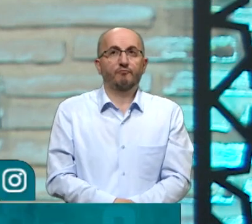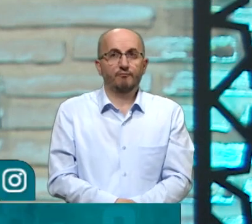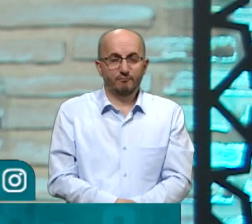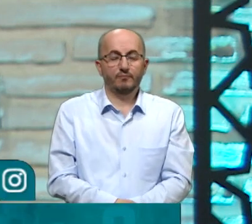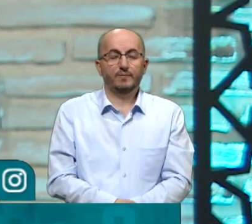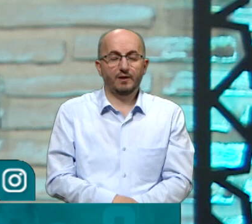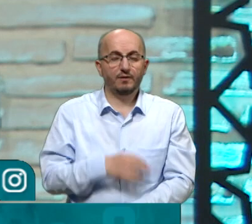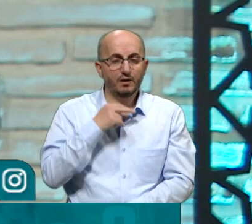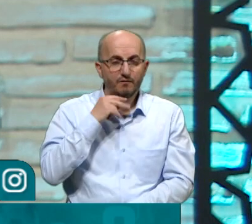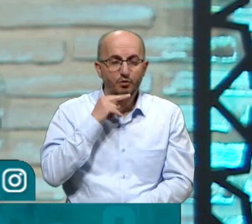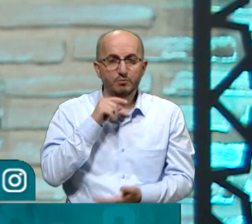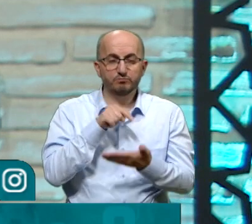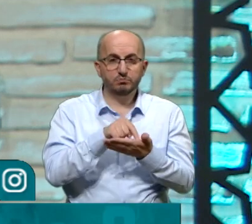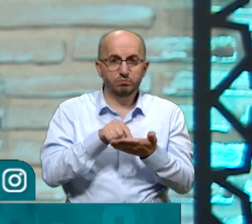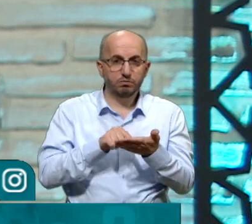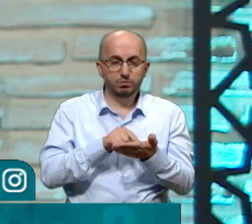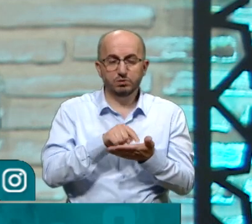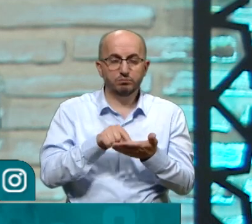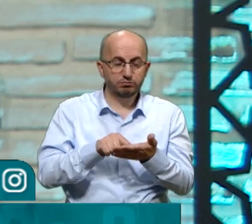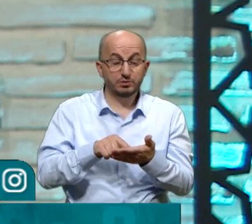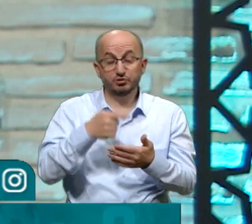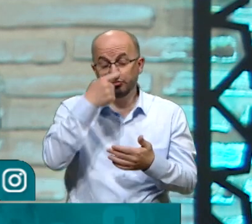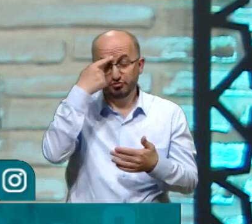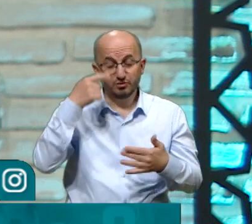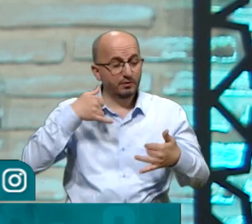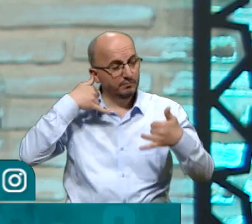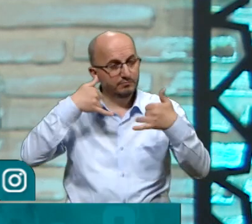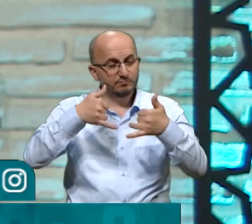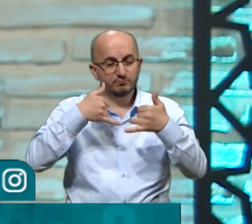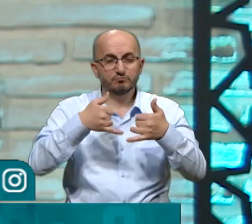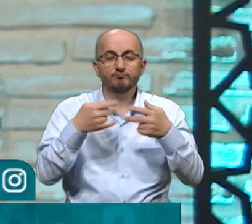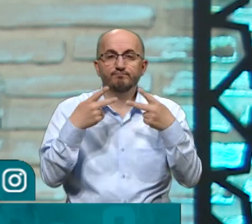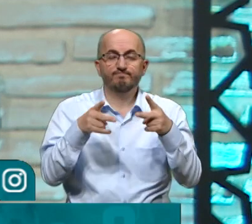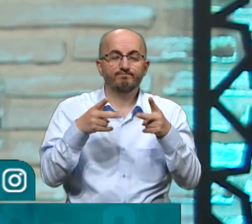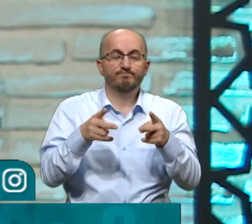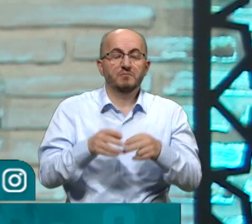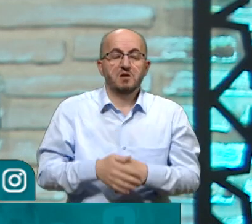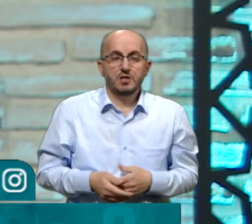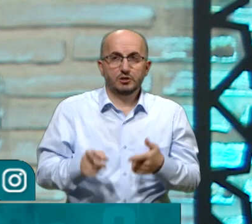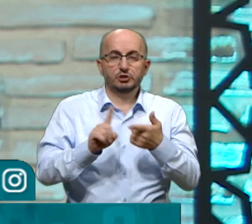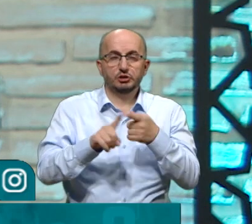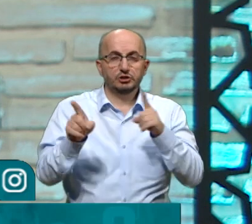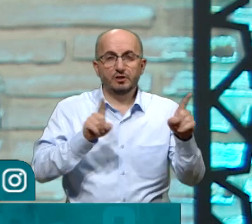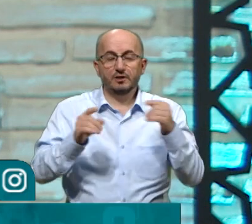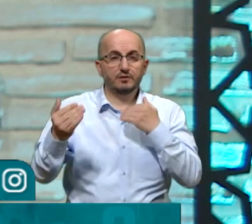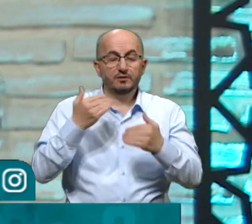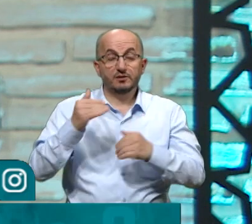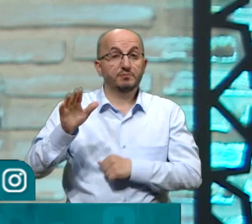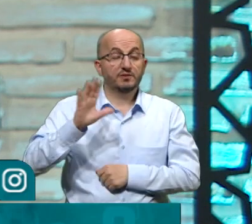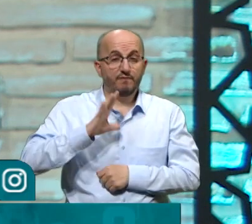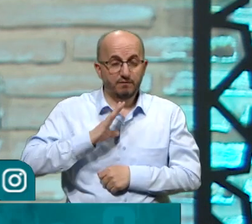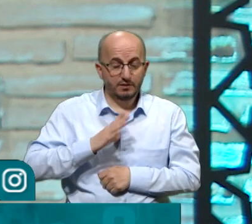394 nolu telefon numarası üzerinden İnşallah yayına katılma imkanınız var diyanete soralım et